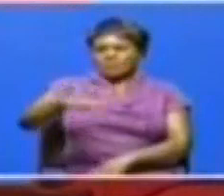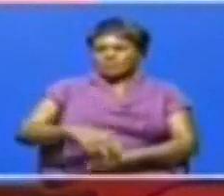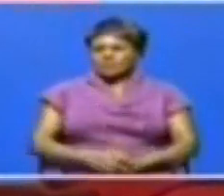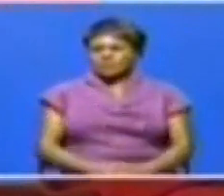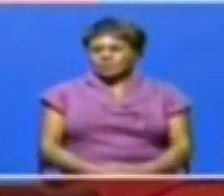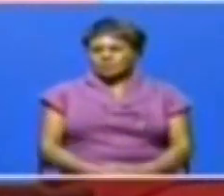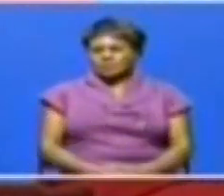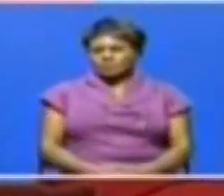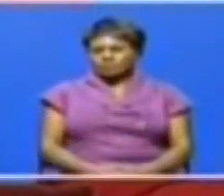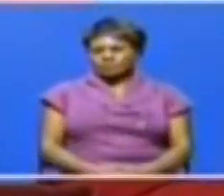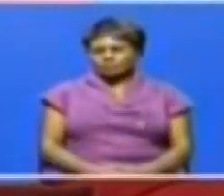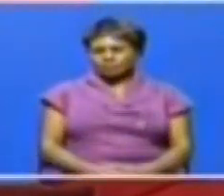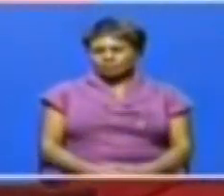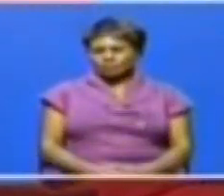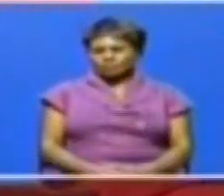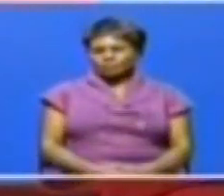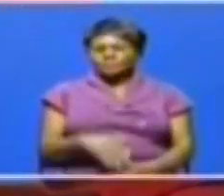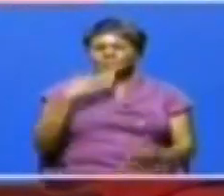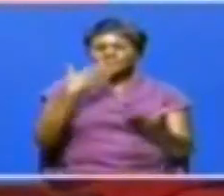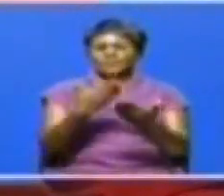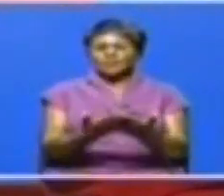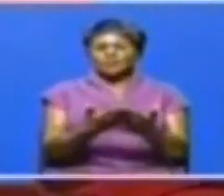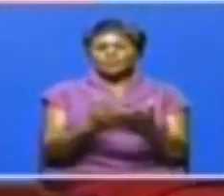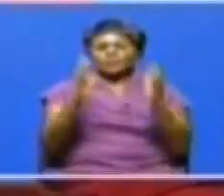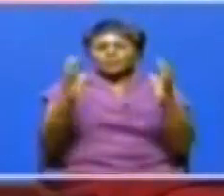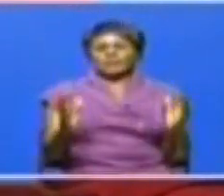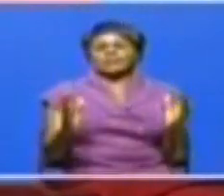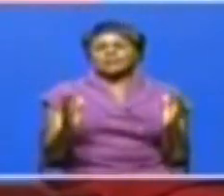kwamba ilikuwa tukusadiana tu. Asante sana Zubeda.